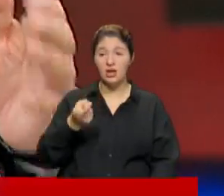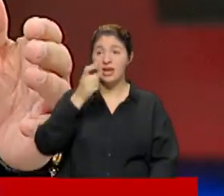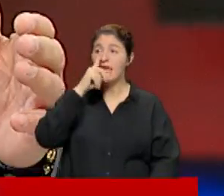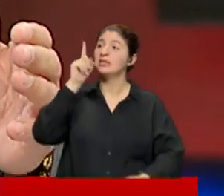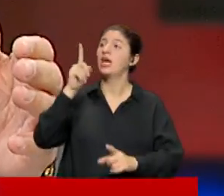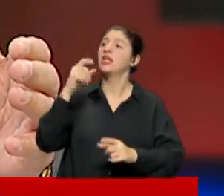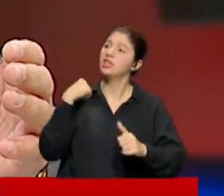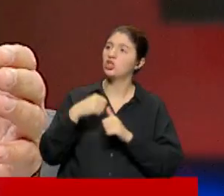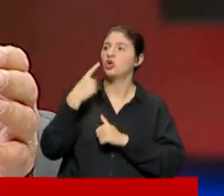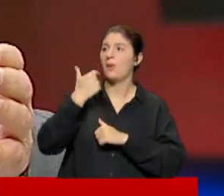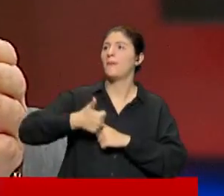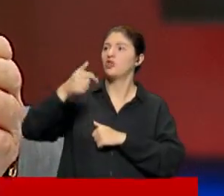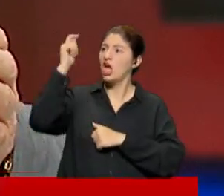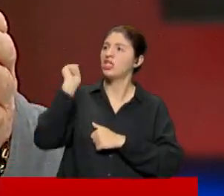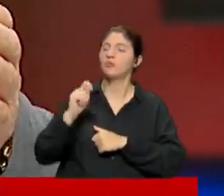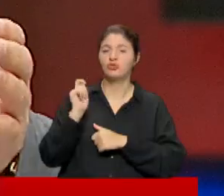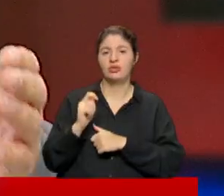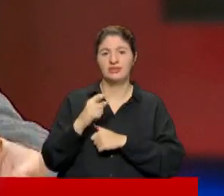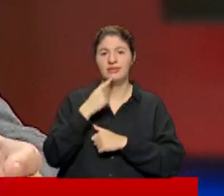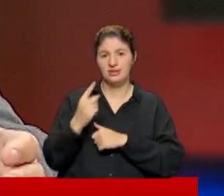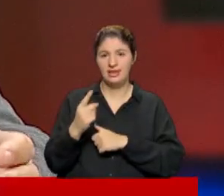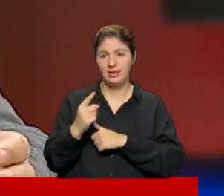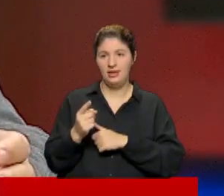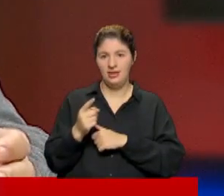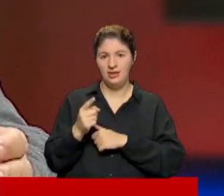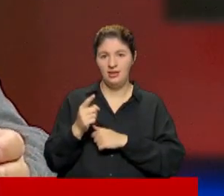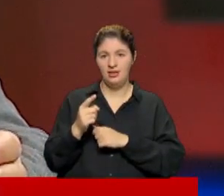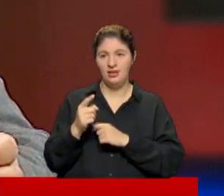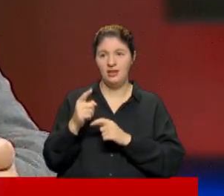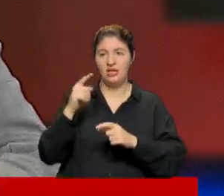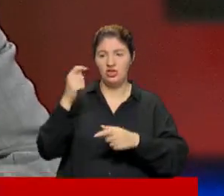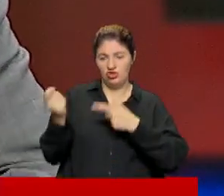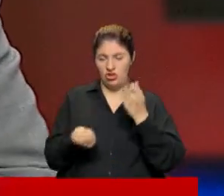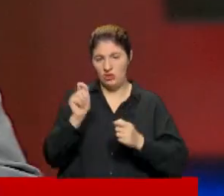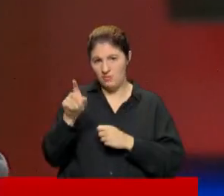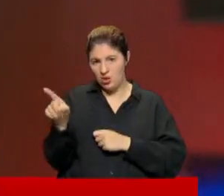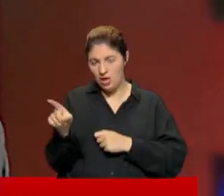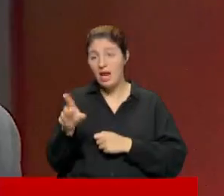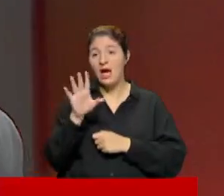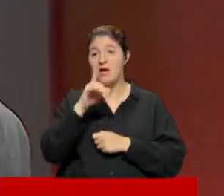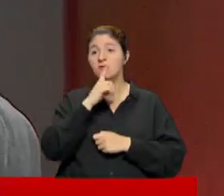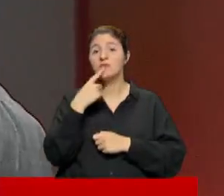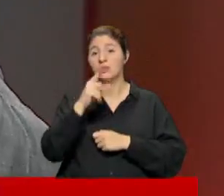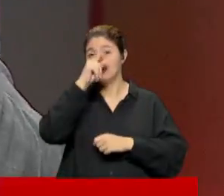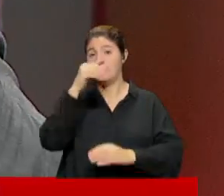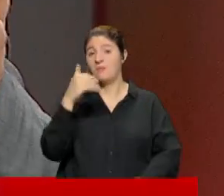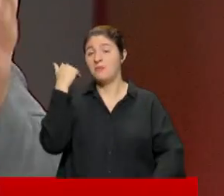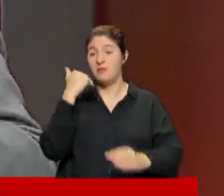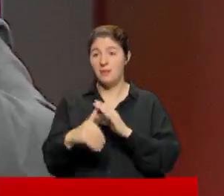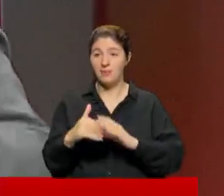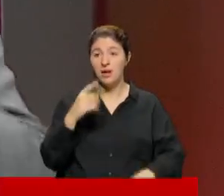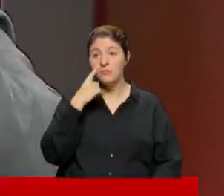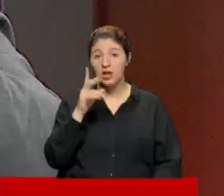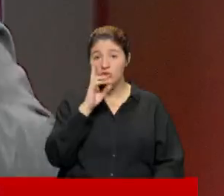seni yine Cumhurbaşkanı yapacağız diye tak çalışması yapıyorlar 100.000 tweet atıldı